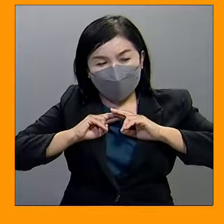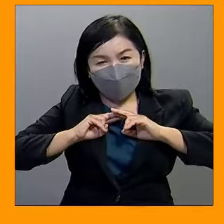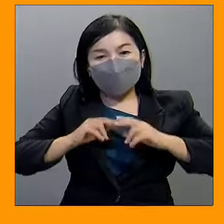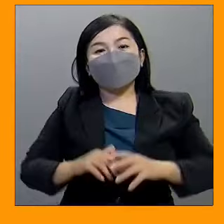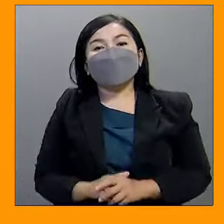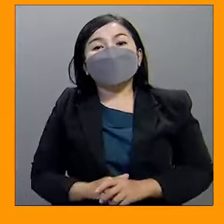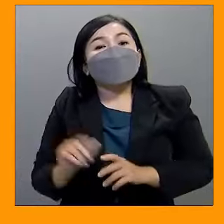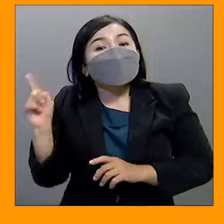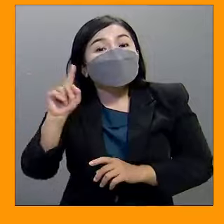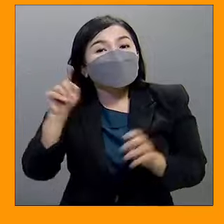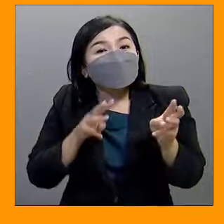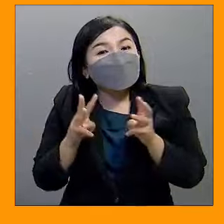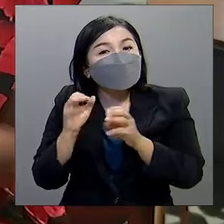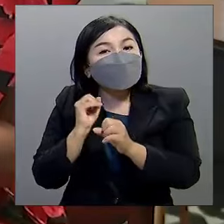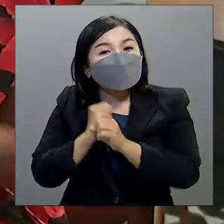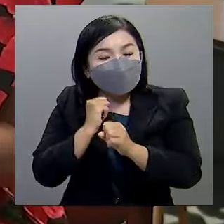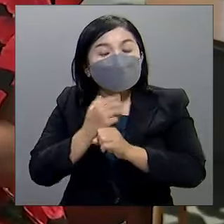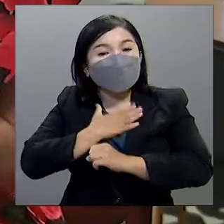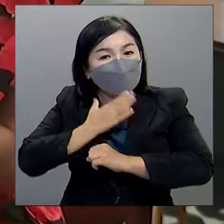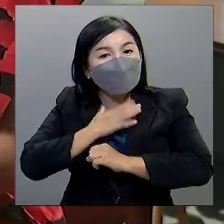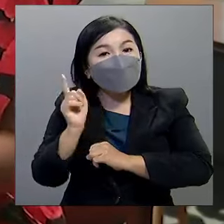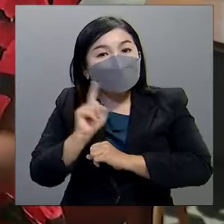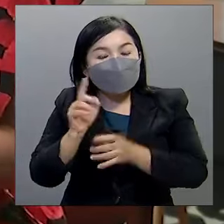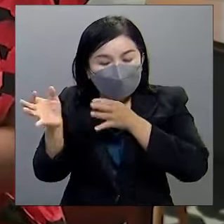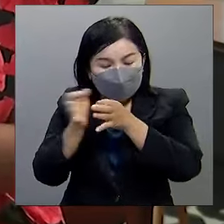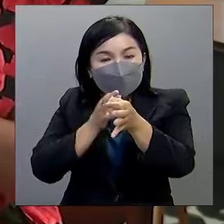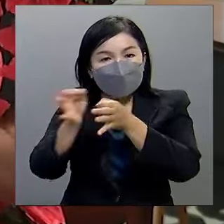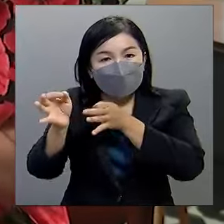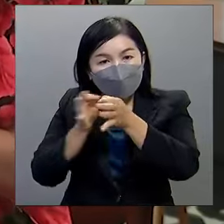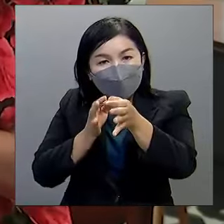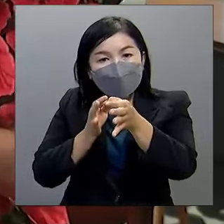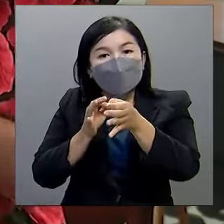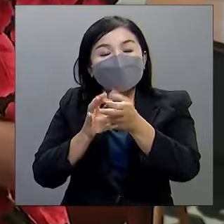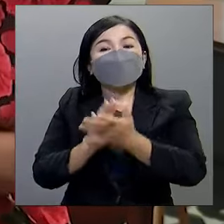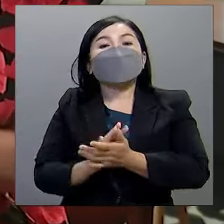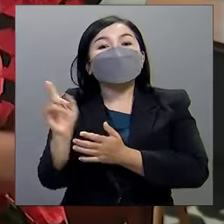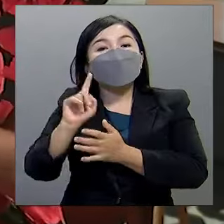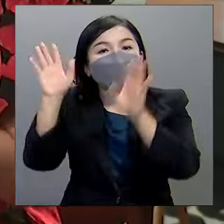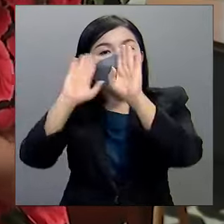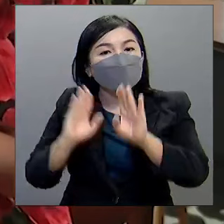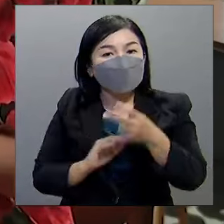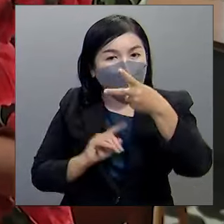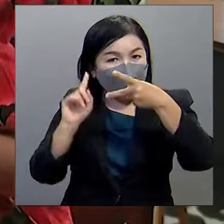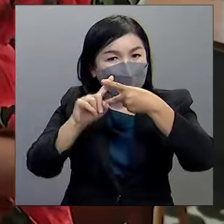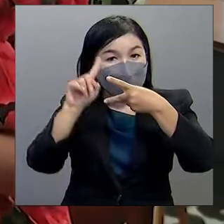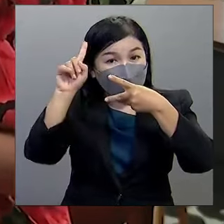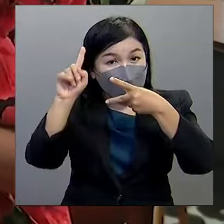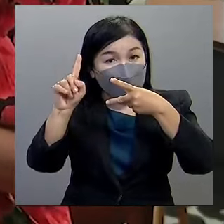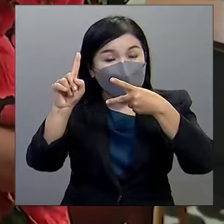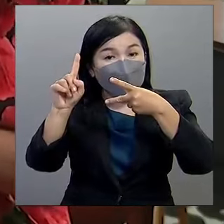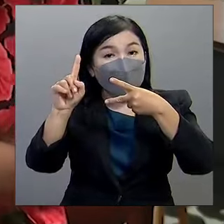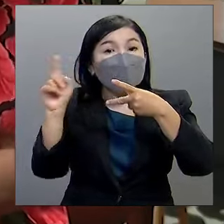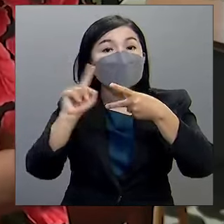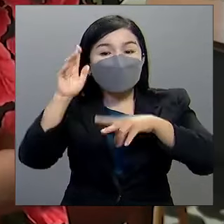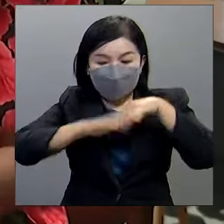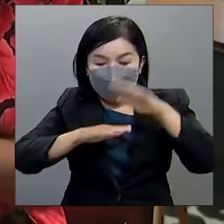ขั้นตอนในการทำสินค้าของเราค่ะเราต้องขออธิบายก่อนละกันว่าสินค้าของเราจะมี2แบบแรกอะค่ะคือจะเป็นงาน